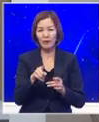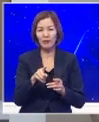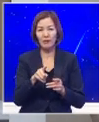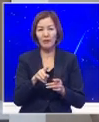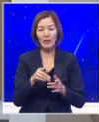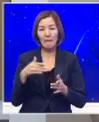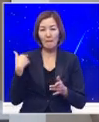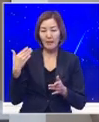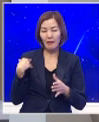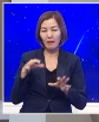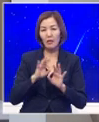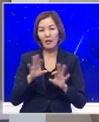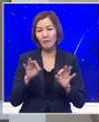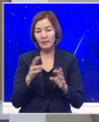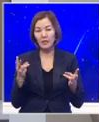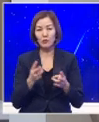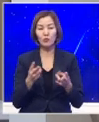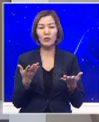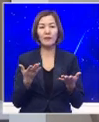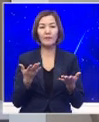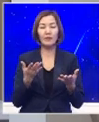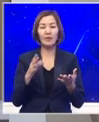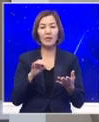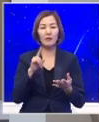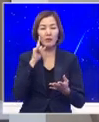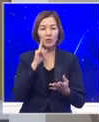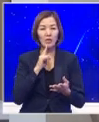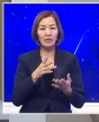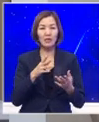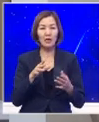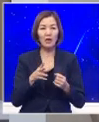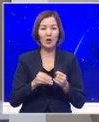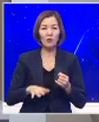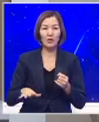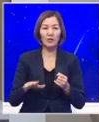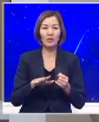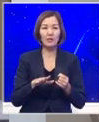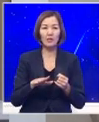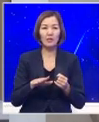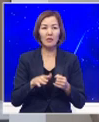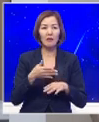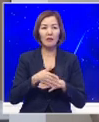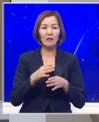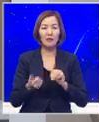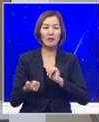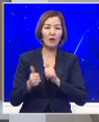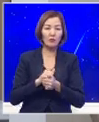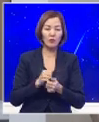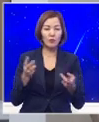екенін түсіндіру елге, және де Еңбекші Қазақ ауданы осы глютенсіз нанға өткенін